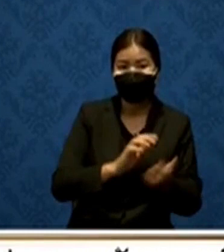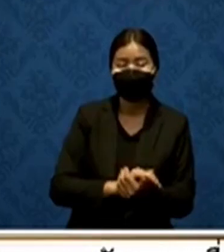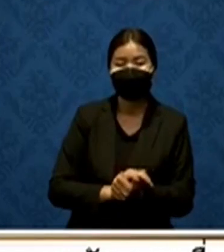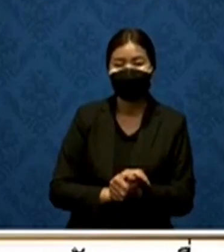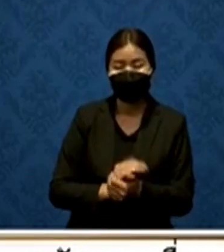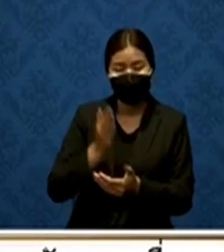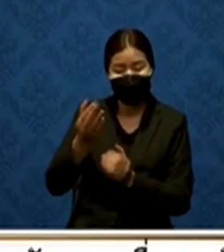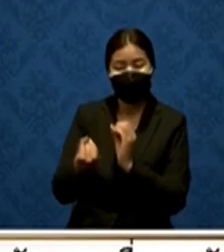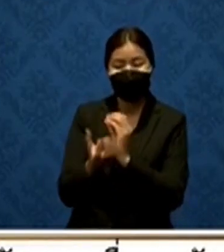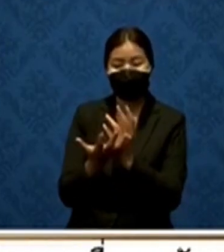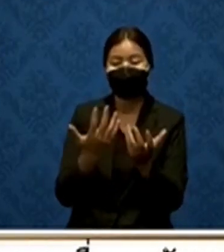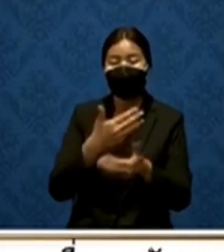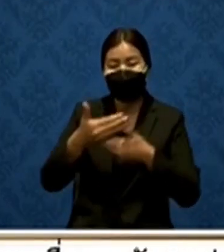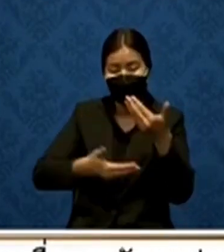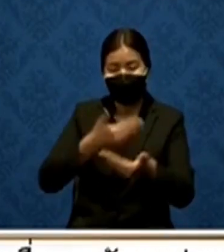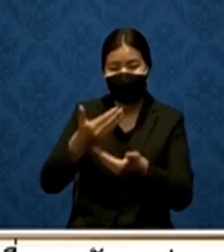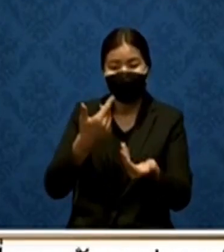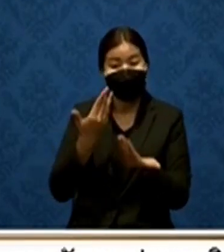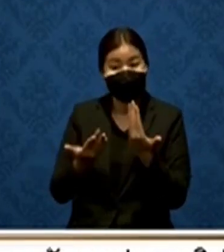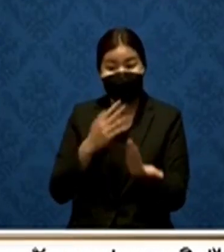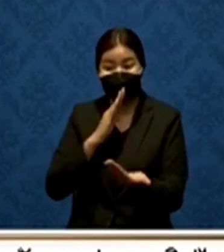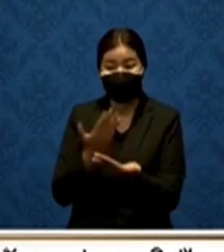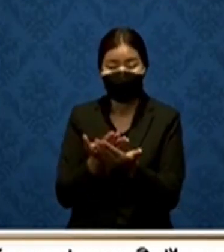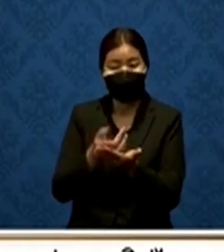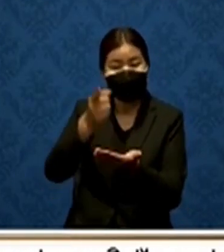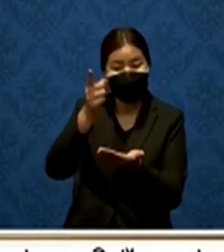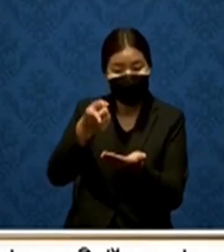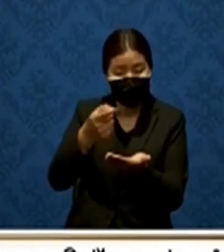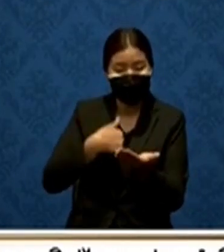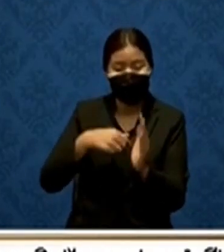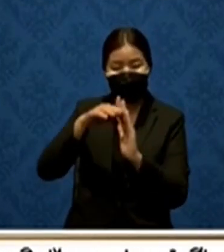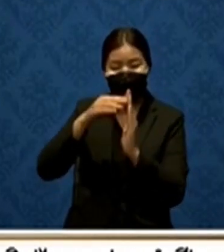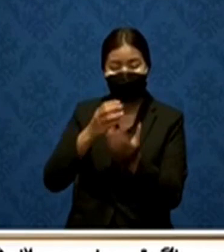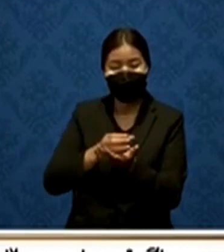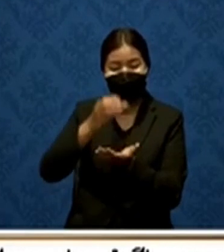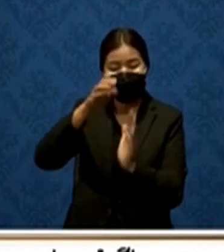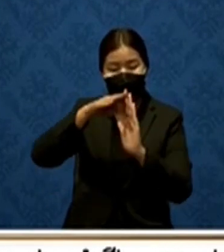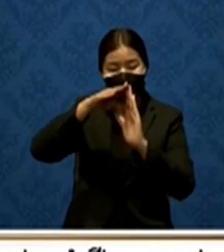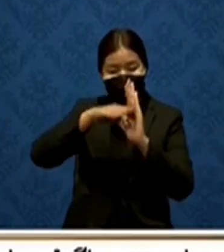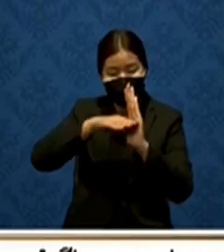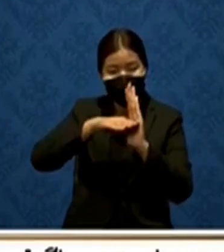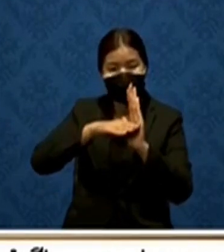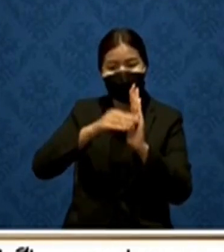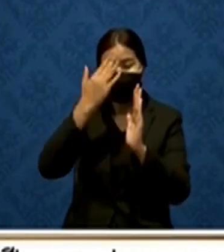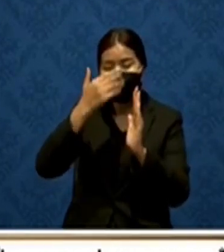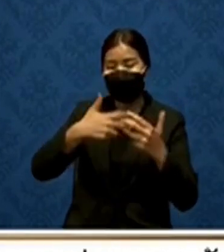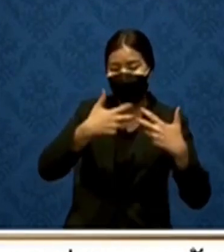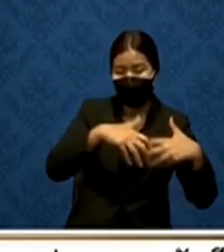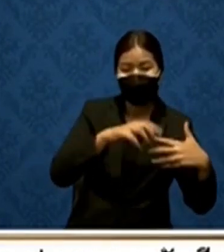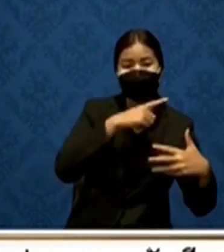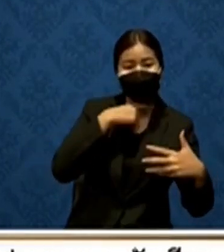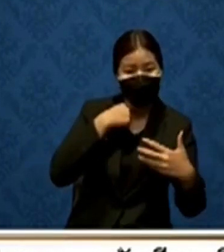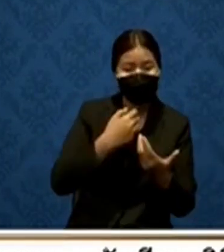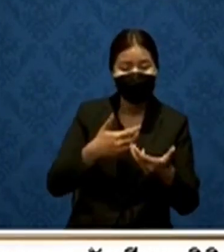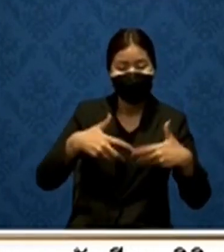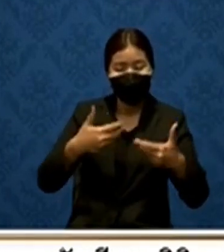าคาก็มีปัหาเรื่องปริมาณจะทำให้น้มนปามกวดขาดแรงเพระผลิตแลวขาดทุนหรอไม่มีผลกำไร